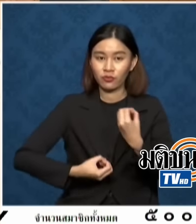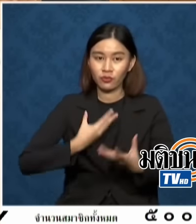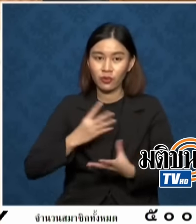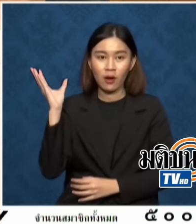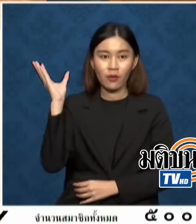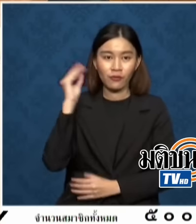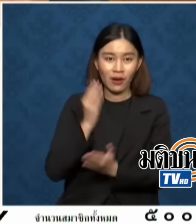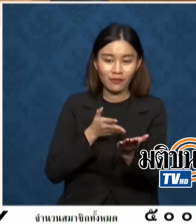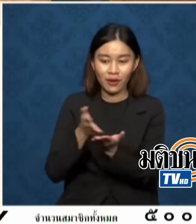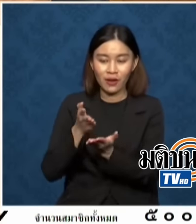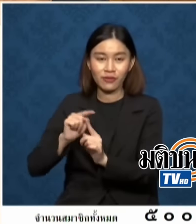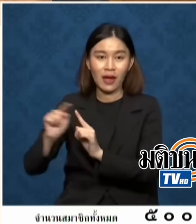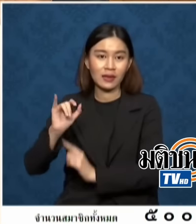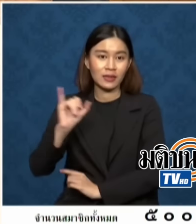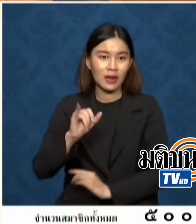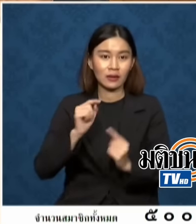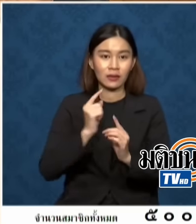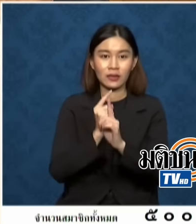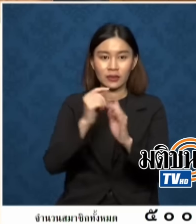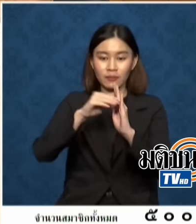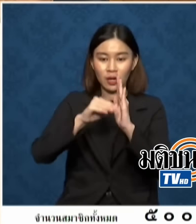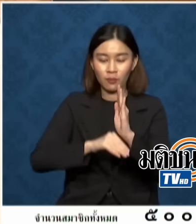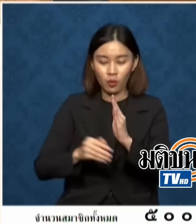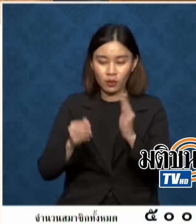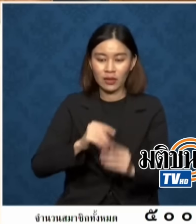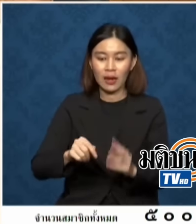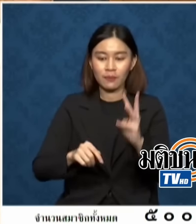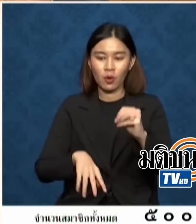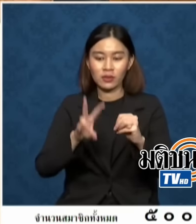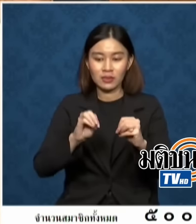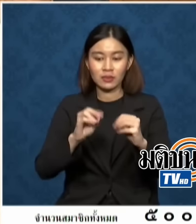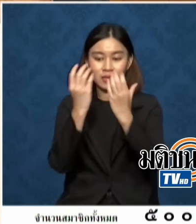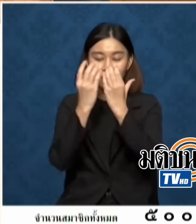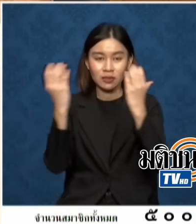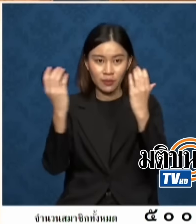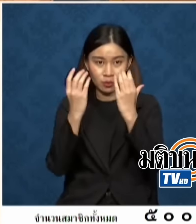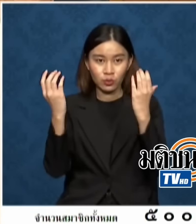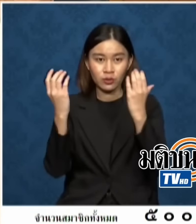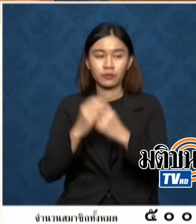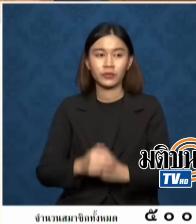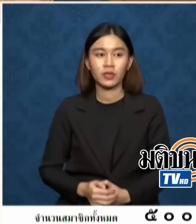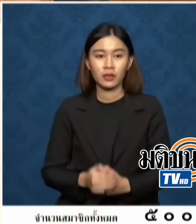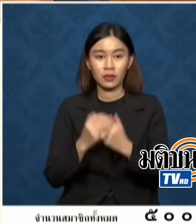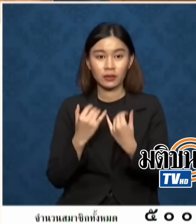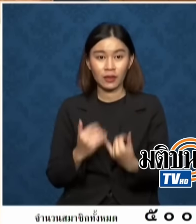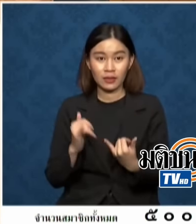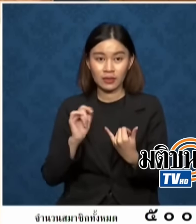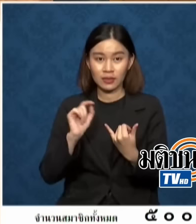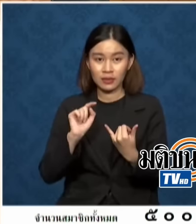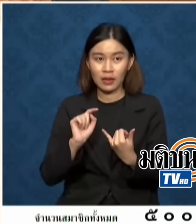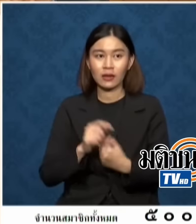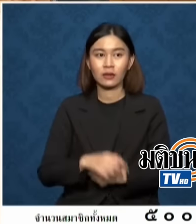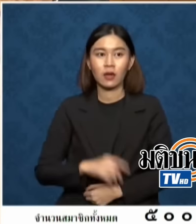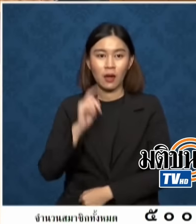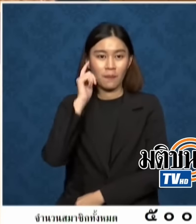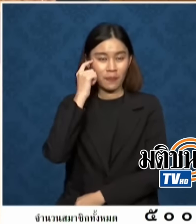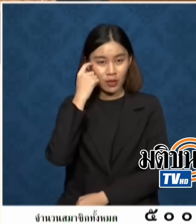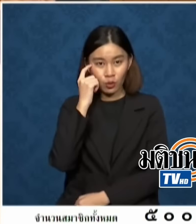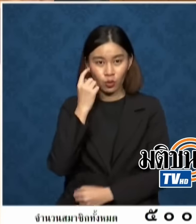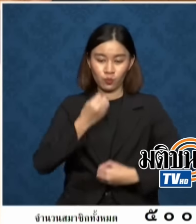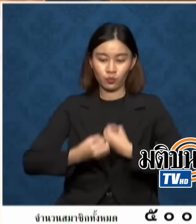ากทุกภาคส่วนตามกระบวนการที่กำหนดไว้ในมาตรา77แห่งรัฐธรรมนูญดังนั้นเราไม่ทราบความ